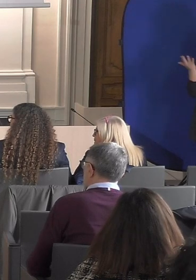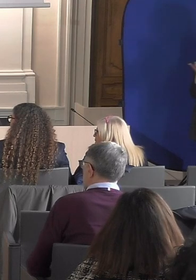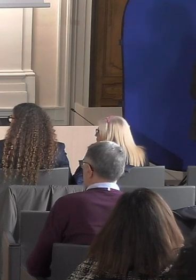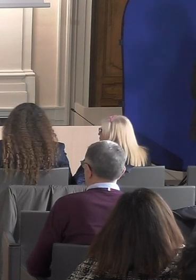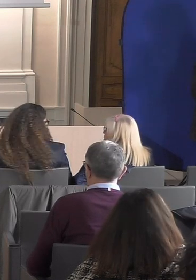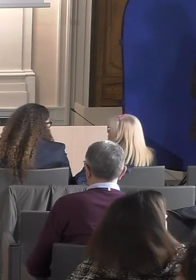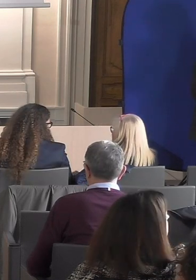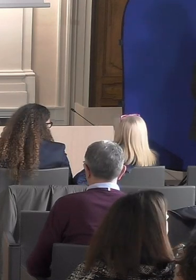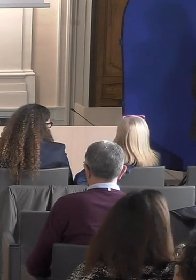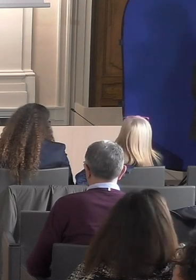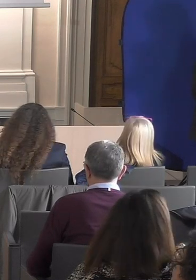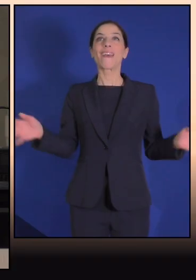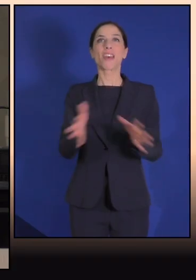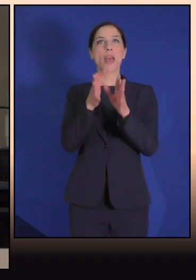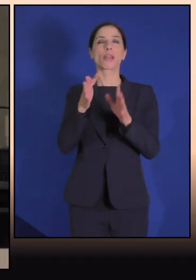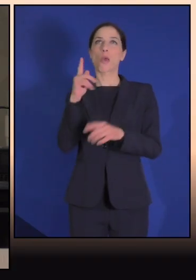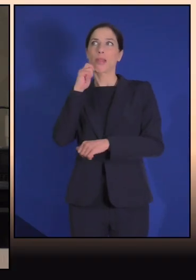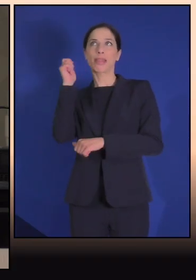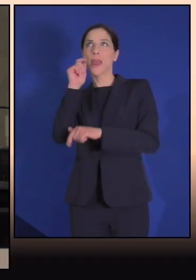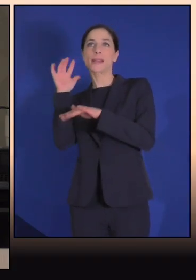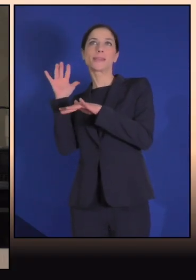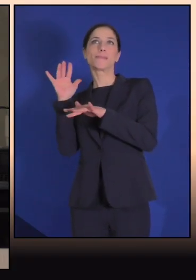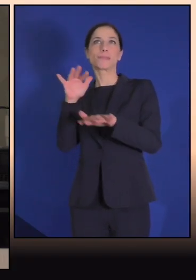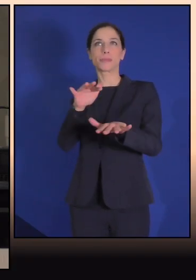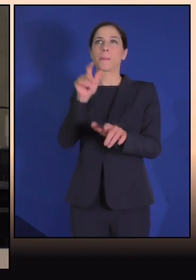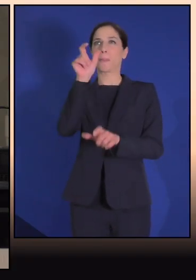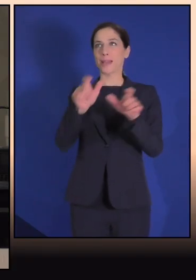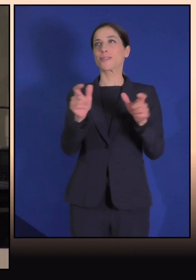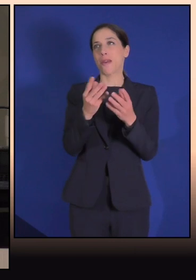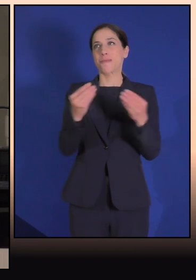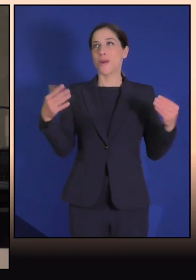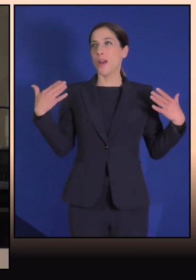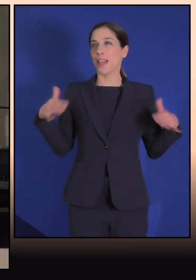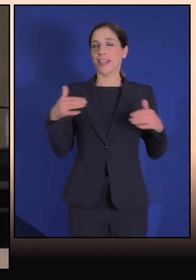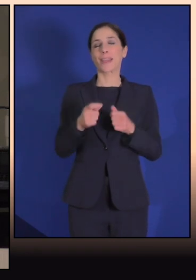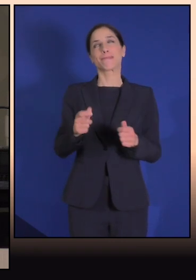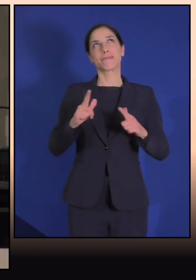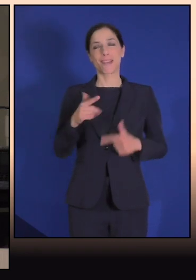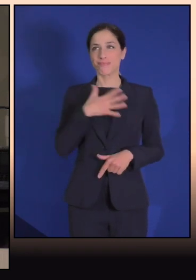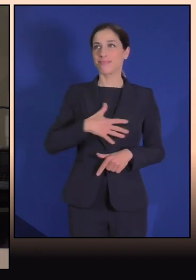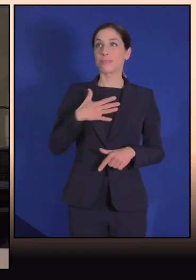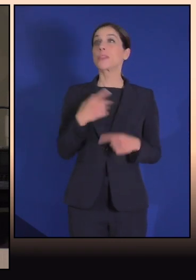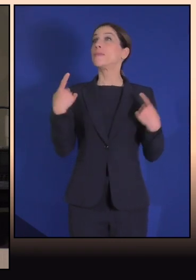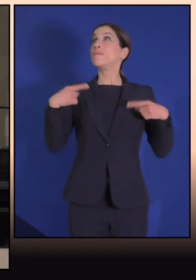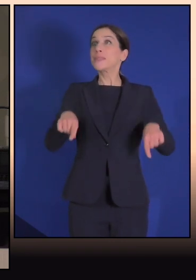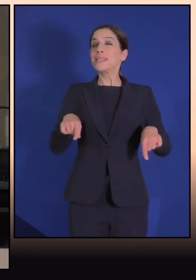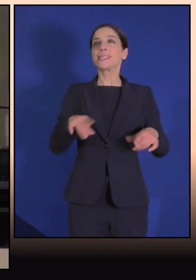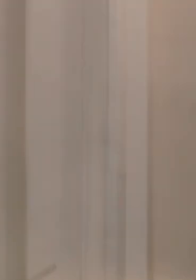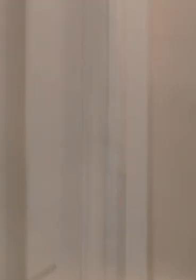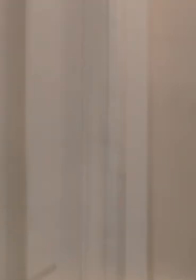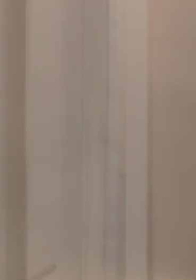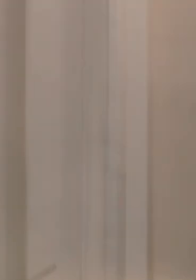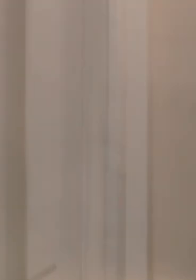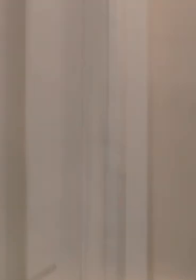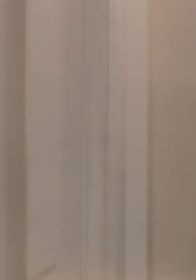progetto SAIS 2.0, è stato suddiviso in due giornate di lavori, il 22 e il 23 marzo, e si è aperto con